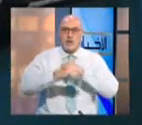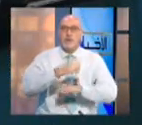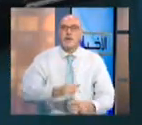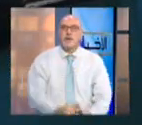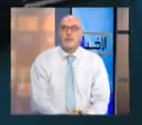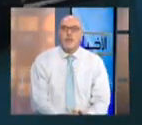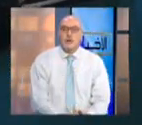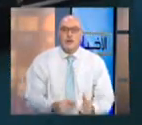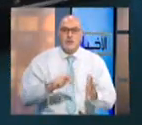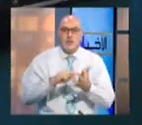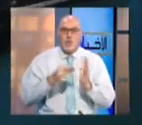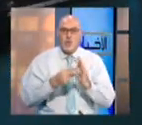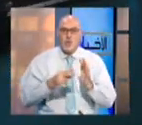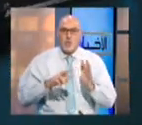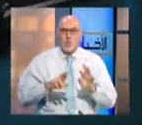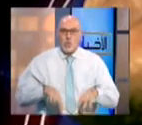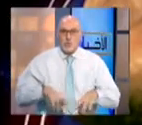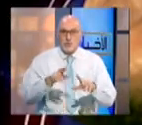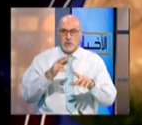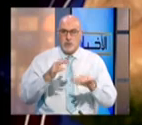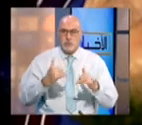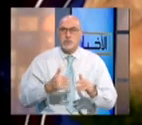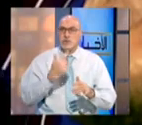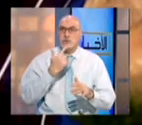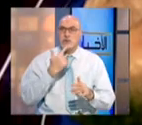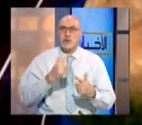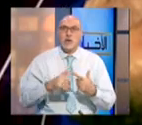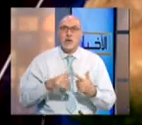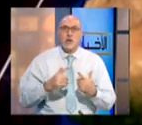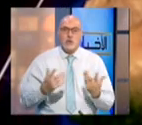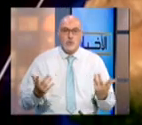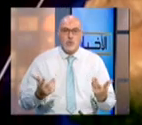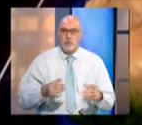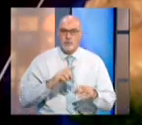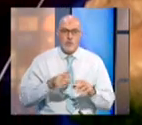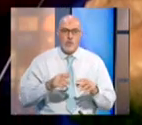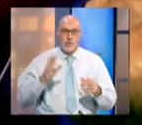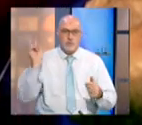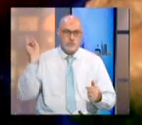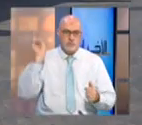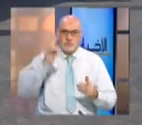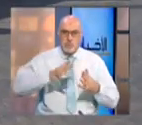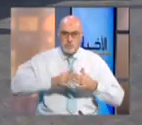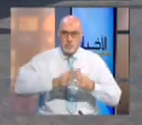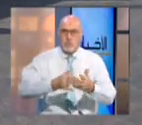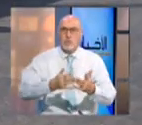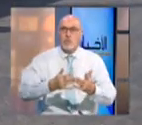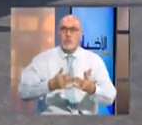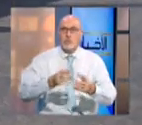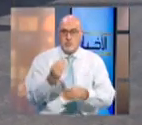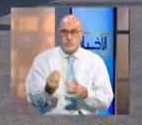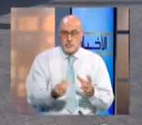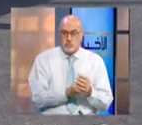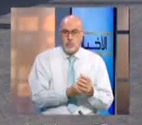خريطة الطريق الجديدة للجزائر تعيد النظر جذريا في هيكلة وسياسة النقل البحري مع دمج